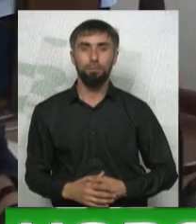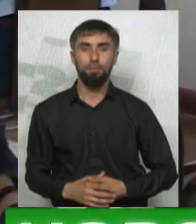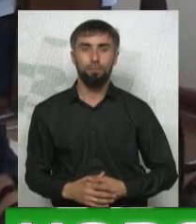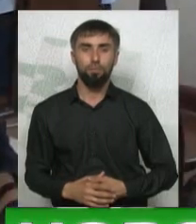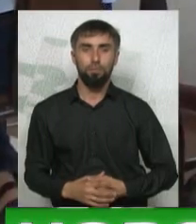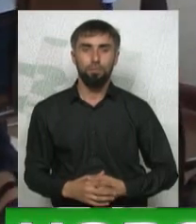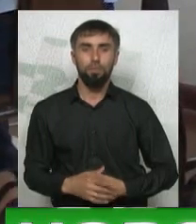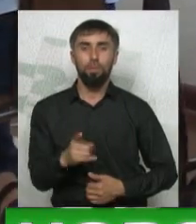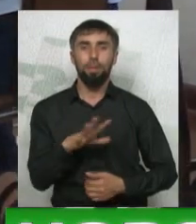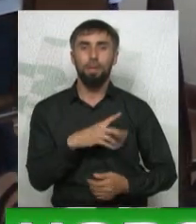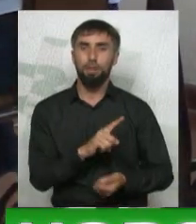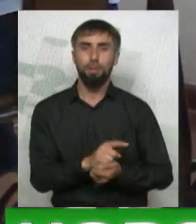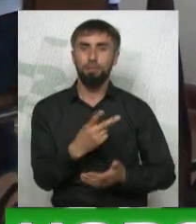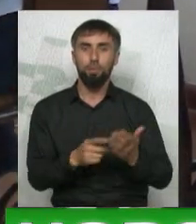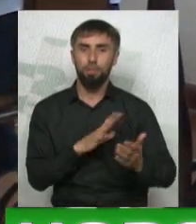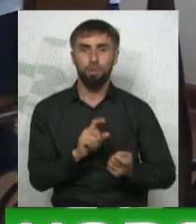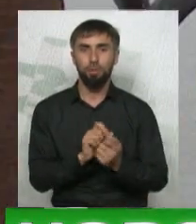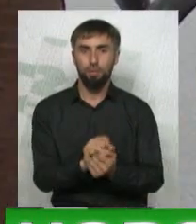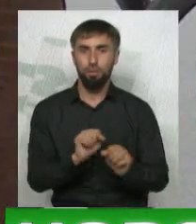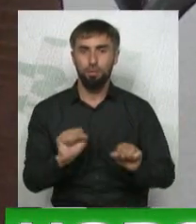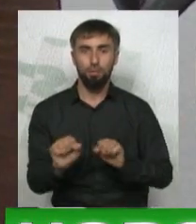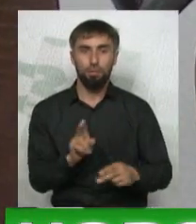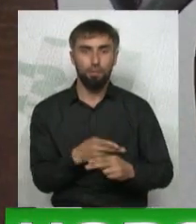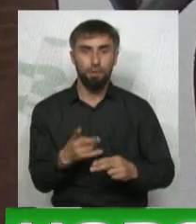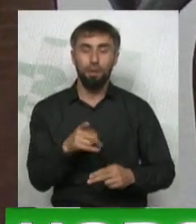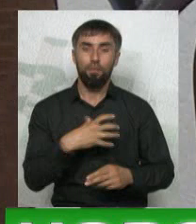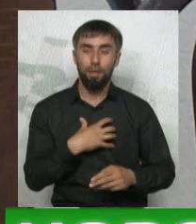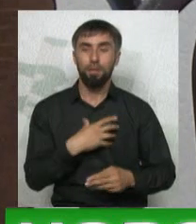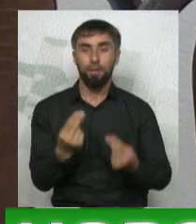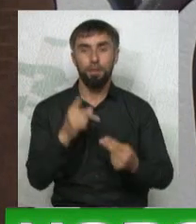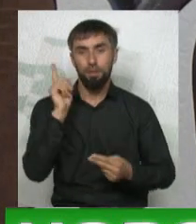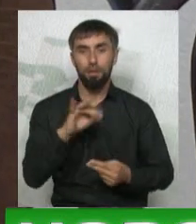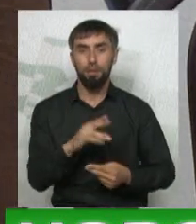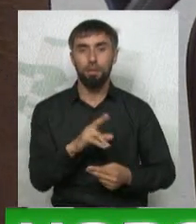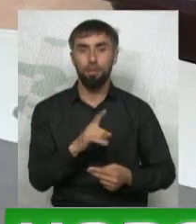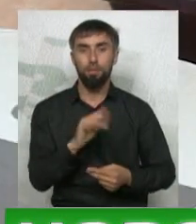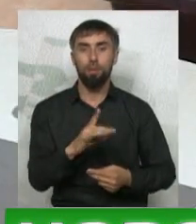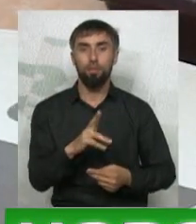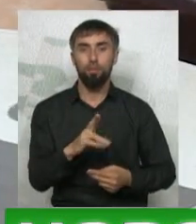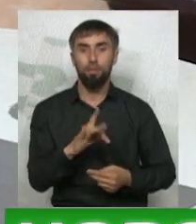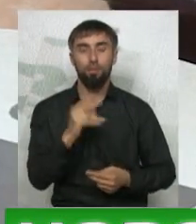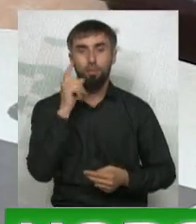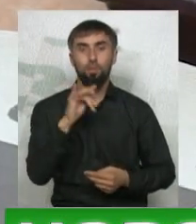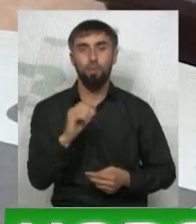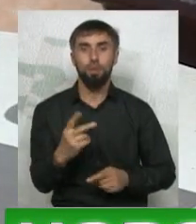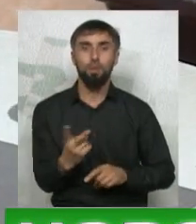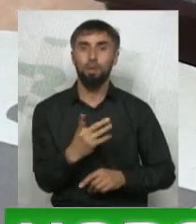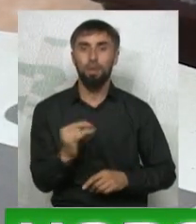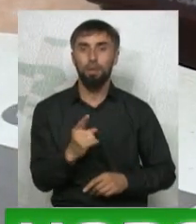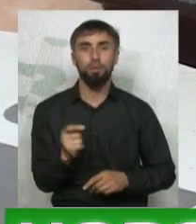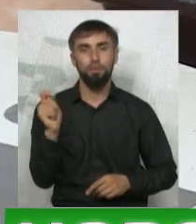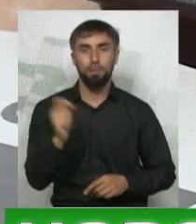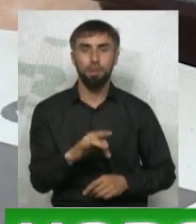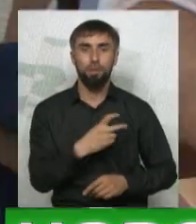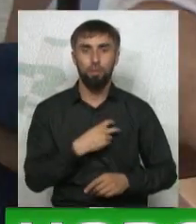обязан защититься, чтобы не проиграть партию. Об этих важных аспектах игры знает и Казбек Кураев. Мужчина уже во второй раз приезжает